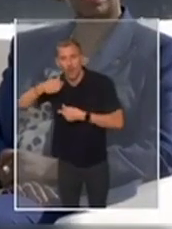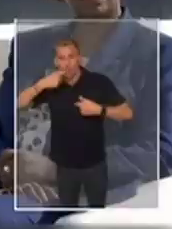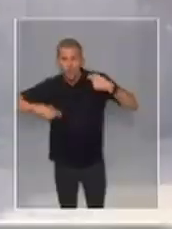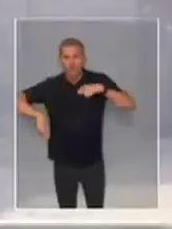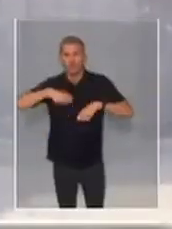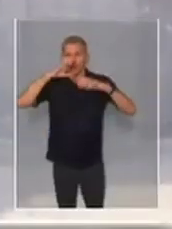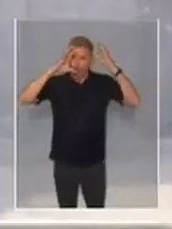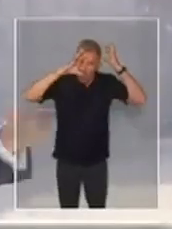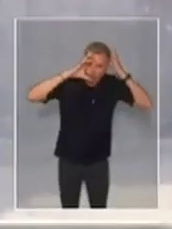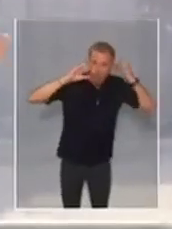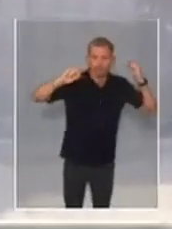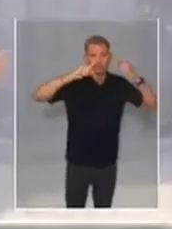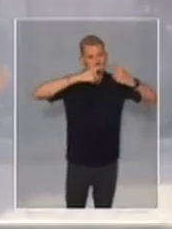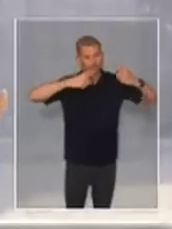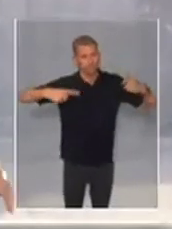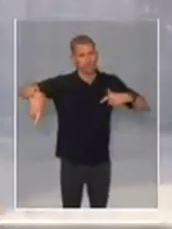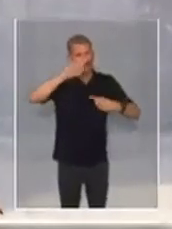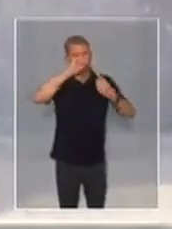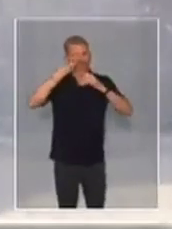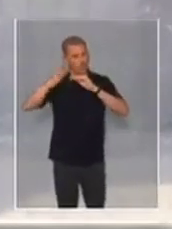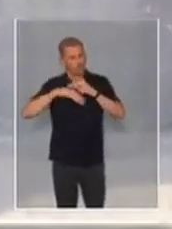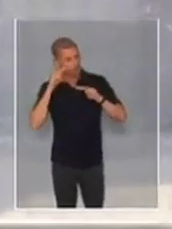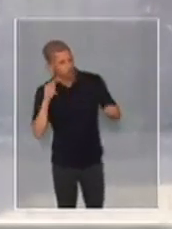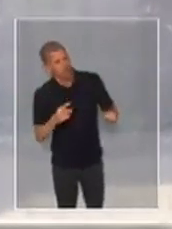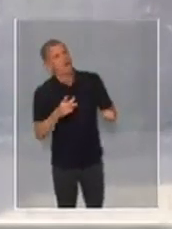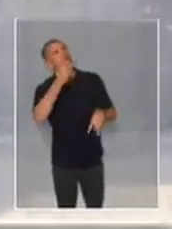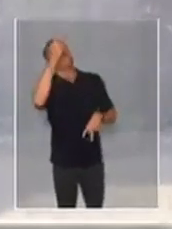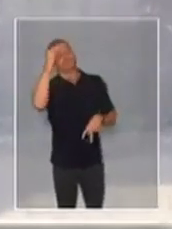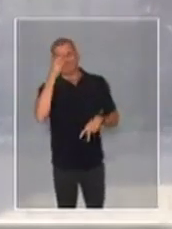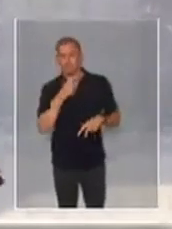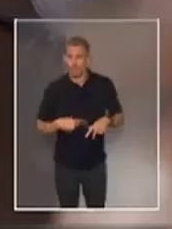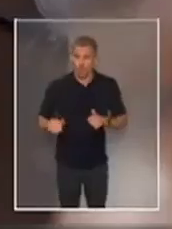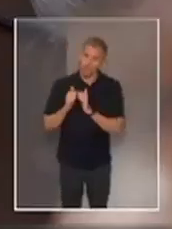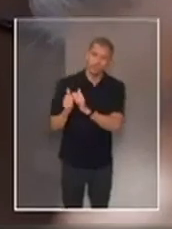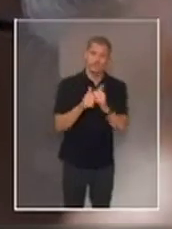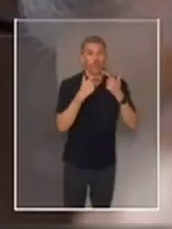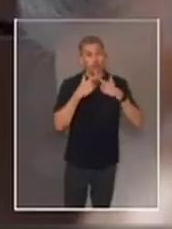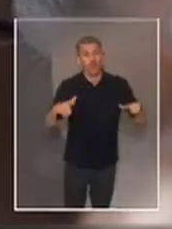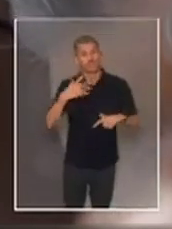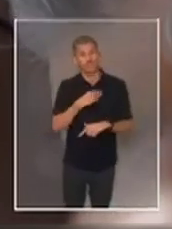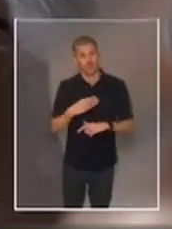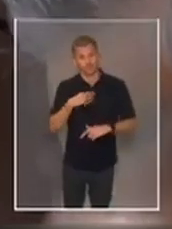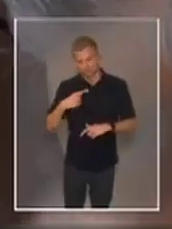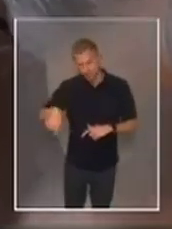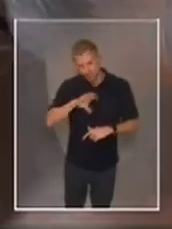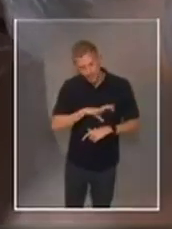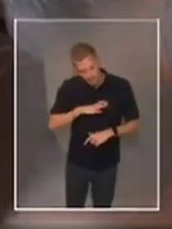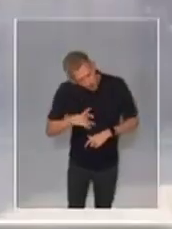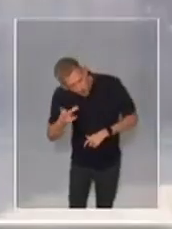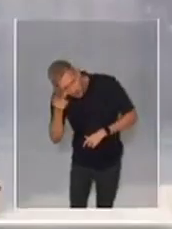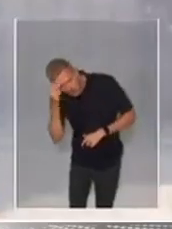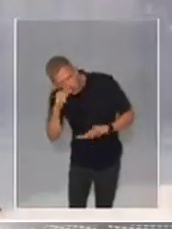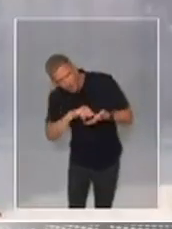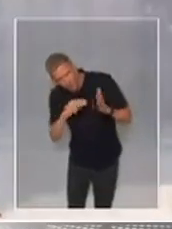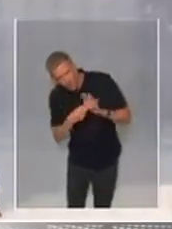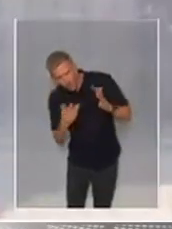siècle. C'est ensemble, en francophone, que nous devons essayer d'appréhender les transformations technologiques. C'est